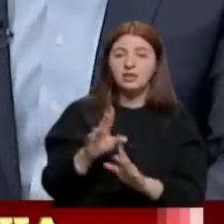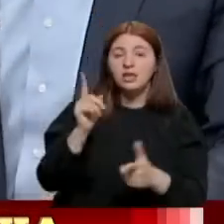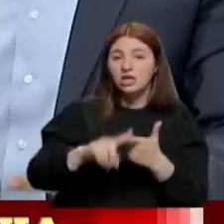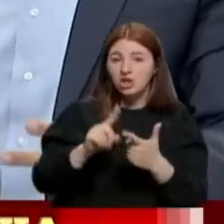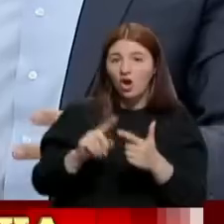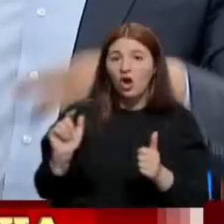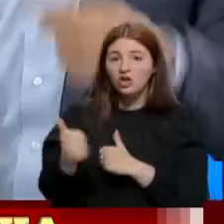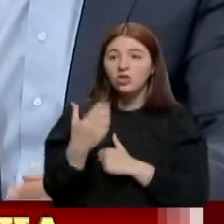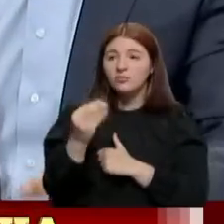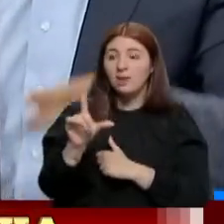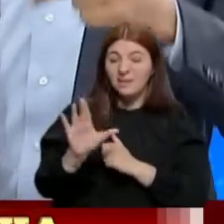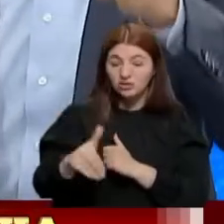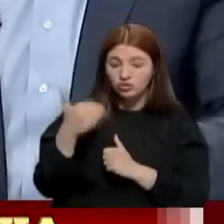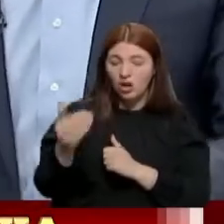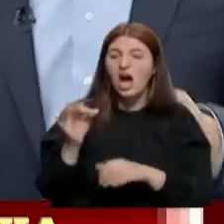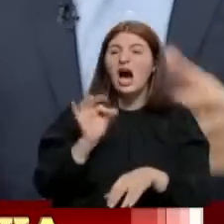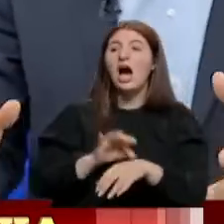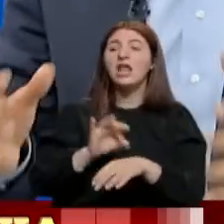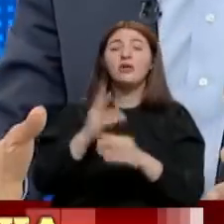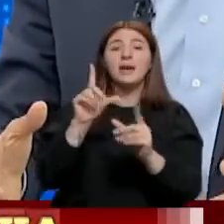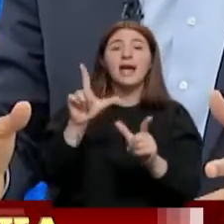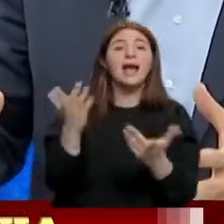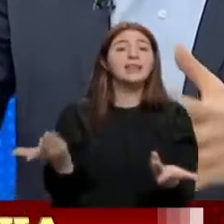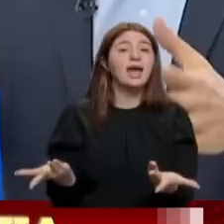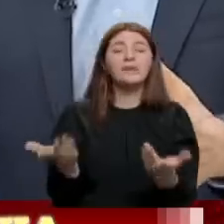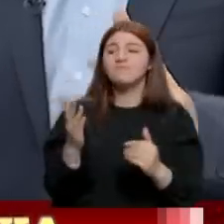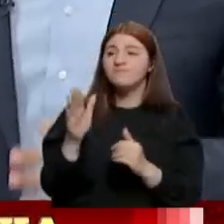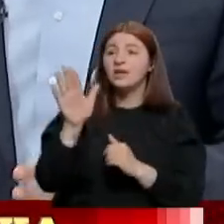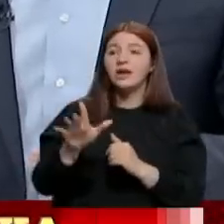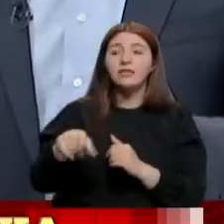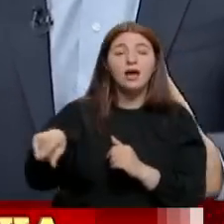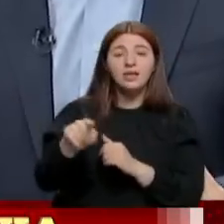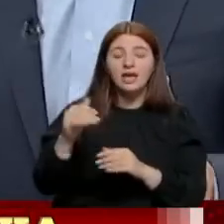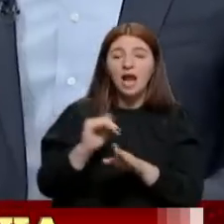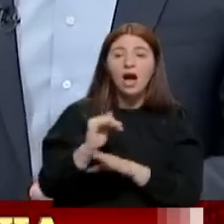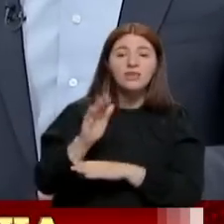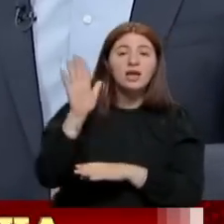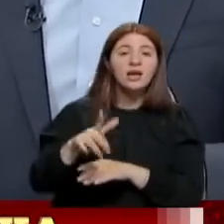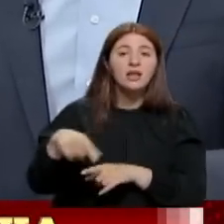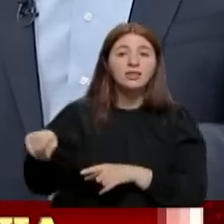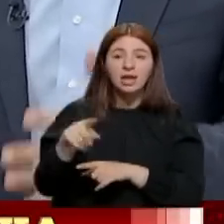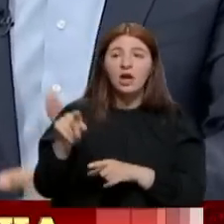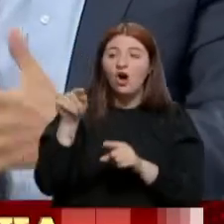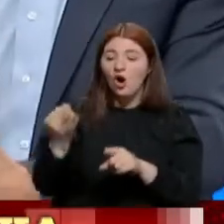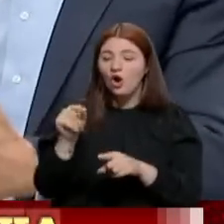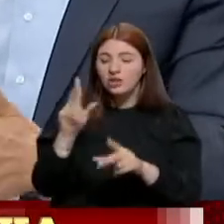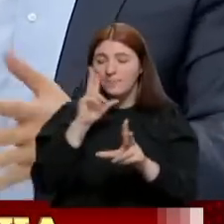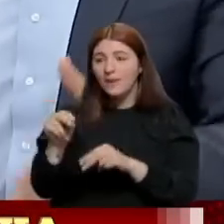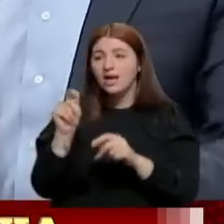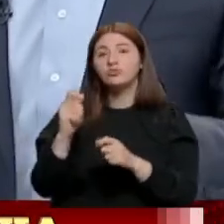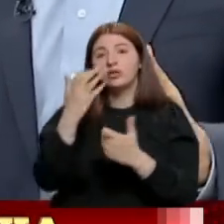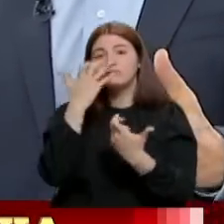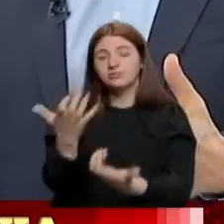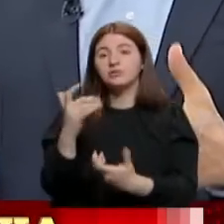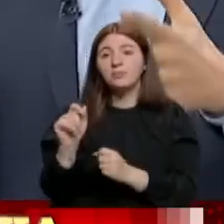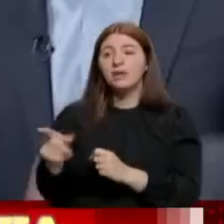İkinci öncelik ne olmalıydı? Hemen ardından anında olması gereken öncelik kalanları, yani hayatta kalanları orada barındıracak